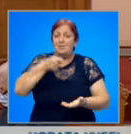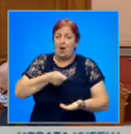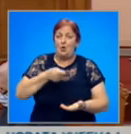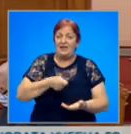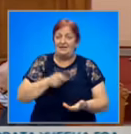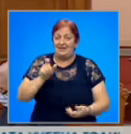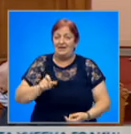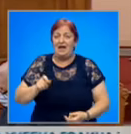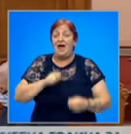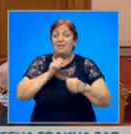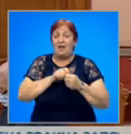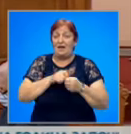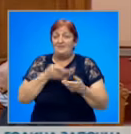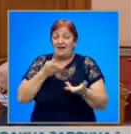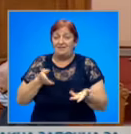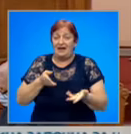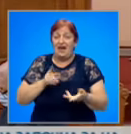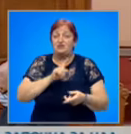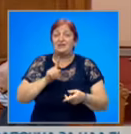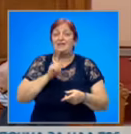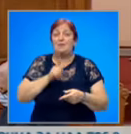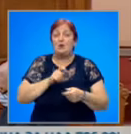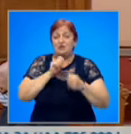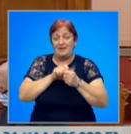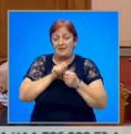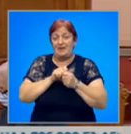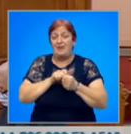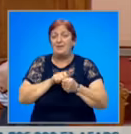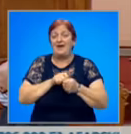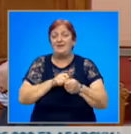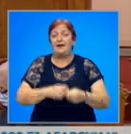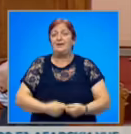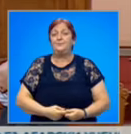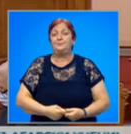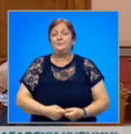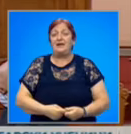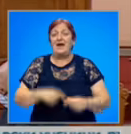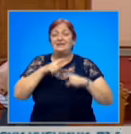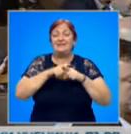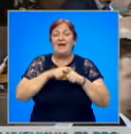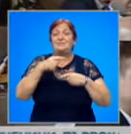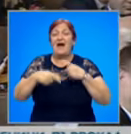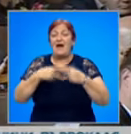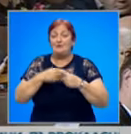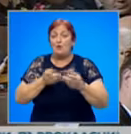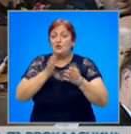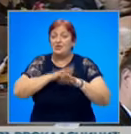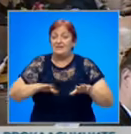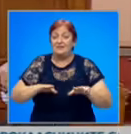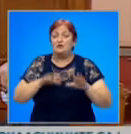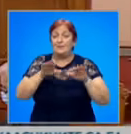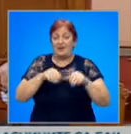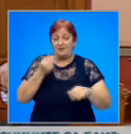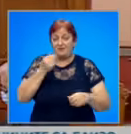благодетели направиха така, че да не може да бъде осъществена съдебна реформа. Ще завършим парламента